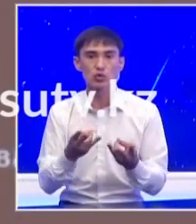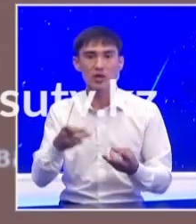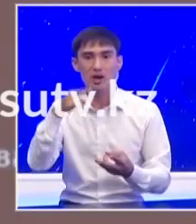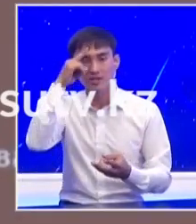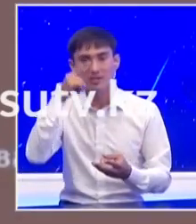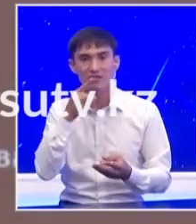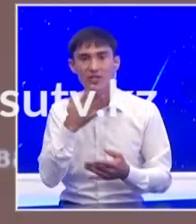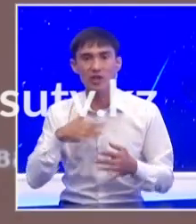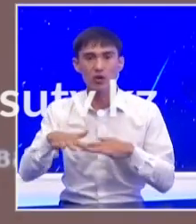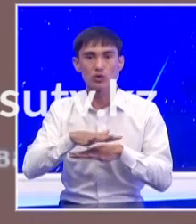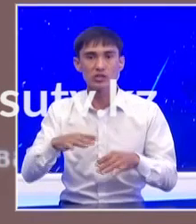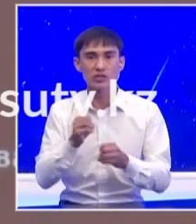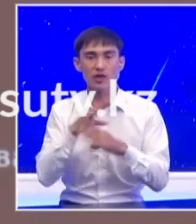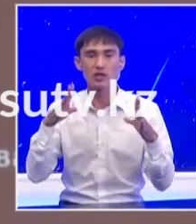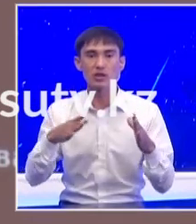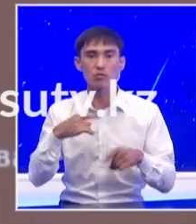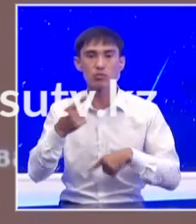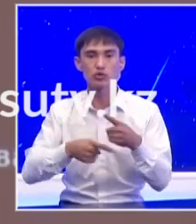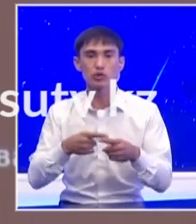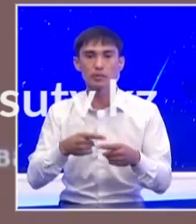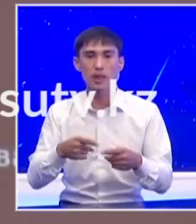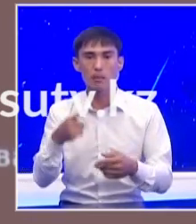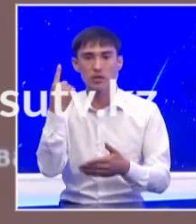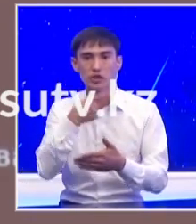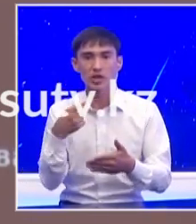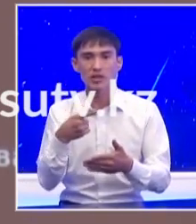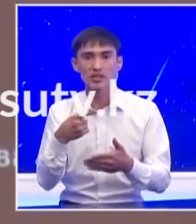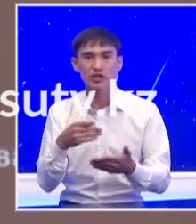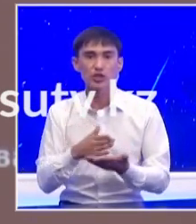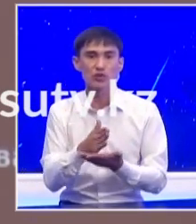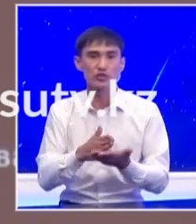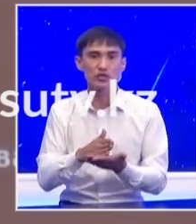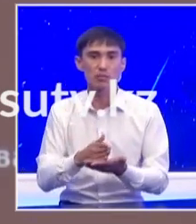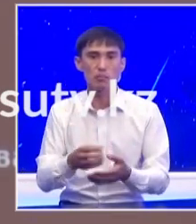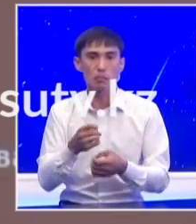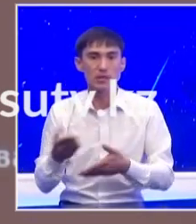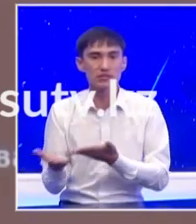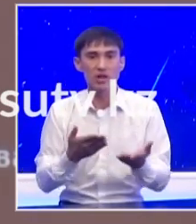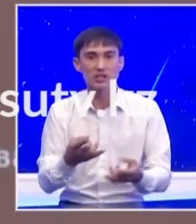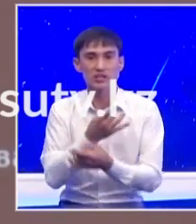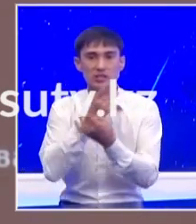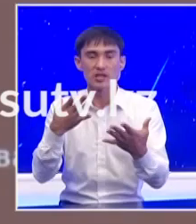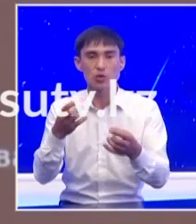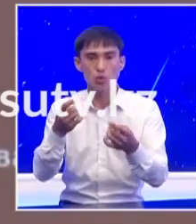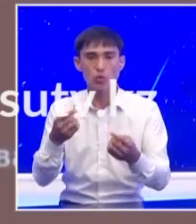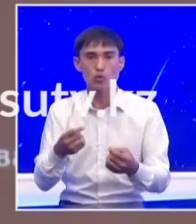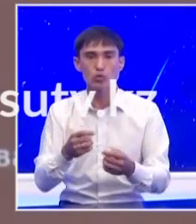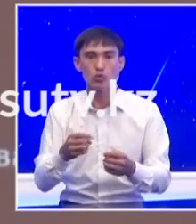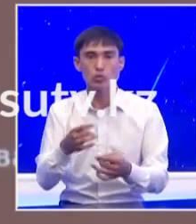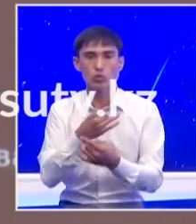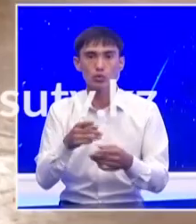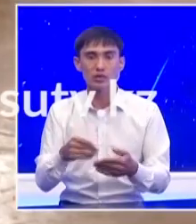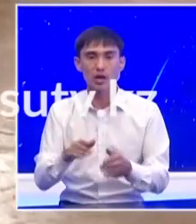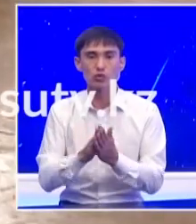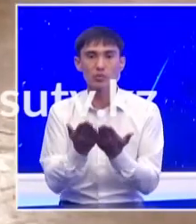его мечту о светлом будущем, обличал лицемерие чиновничьи аппарата. Призвал к свету знаний, культуре. Хочу предоставить вашему вниманию книгу